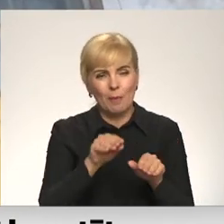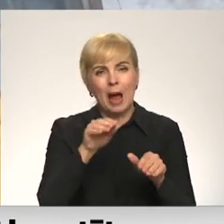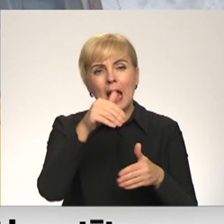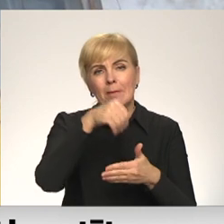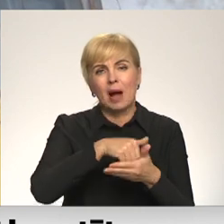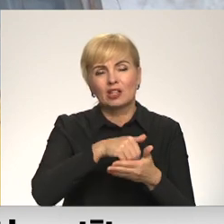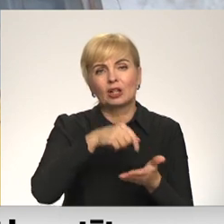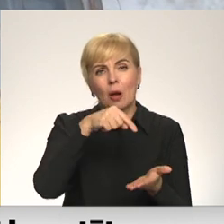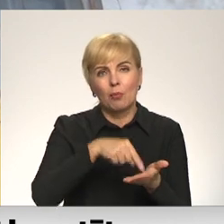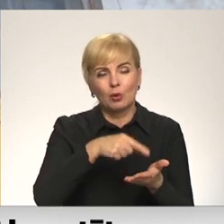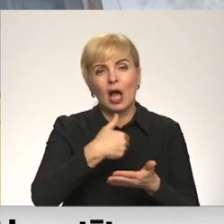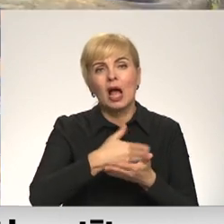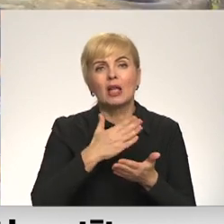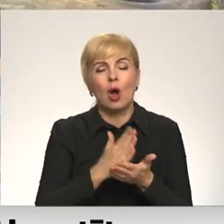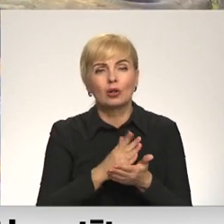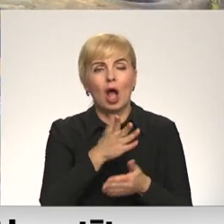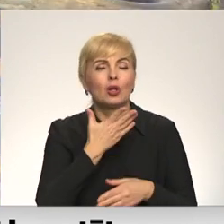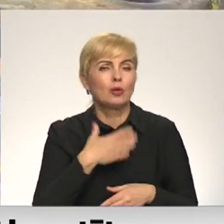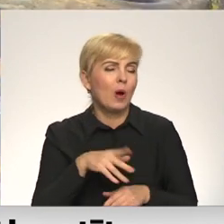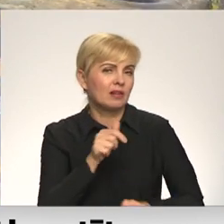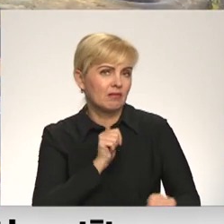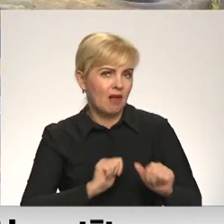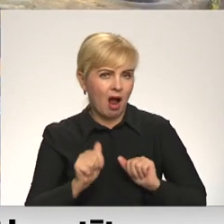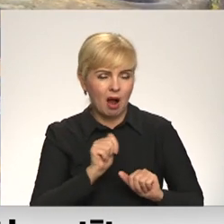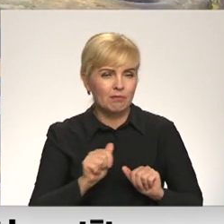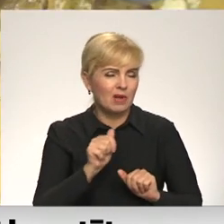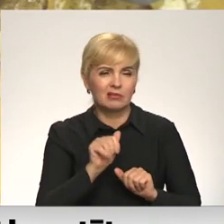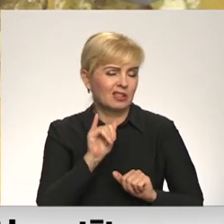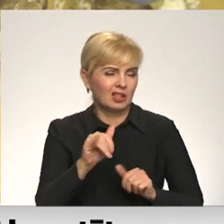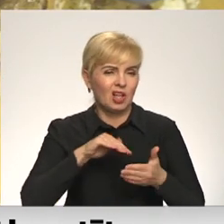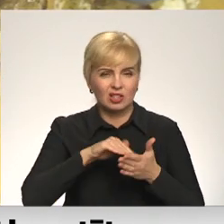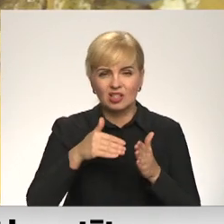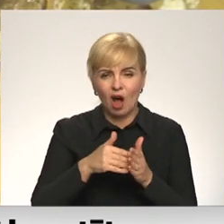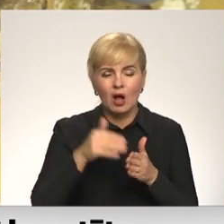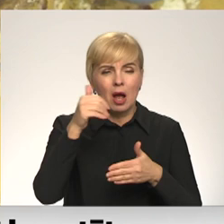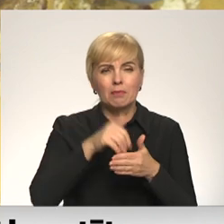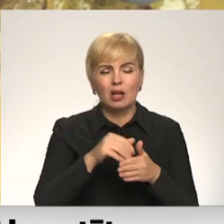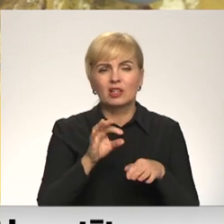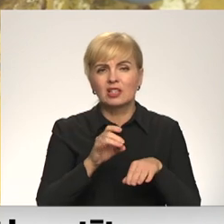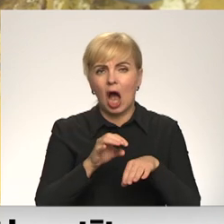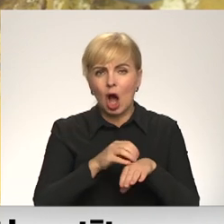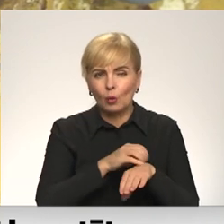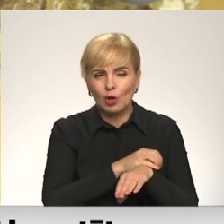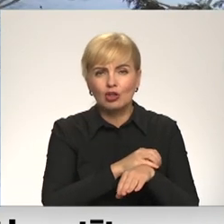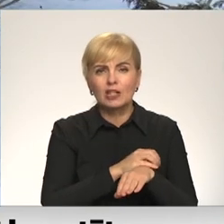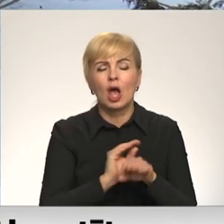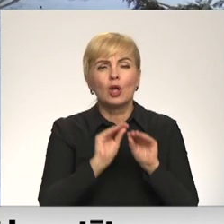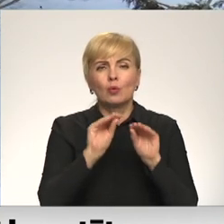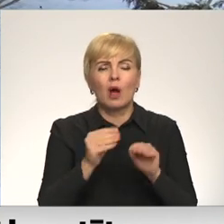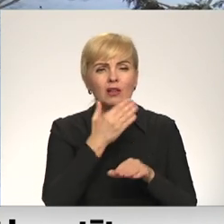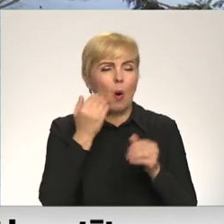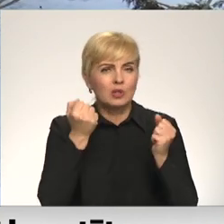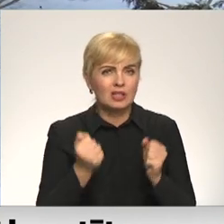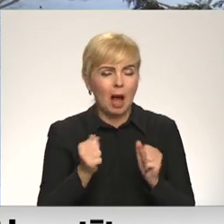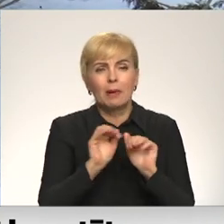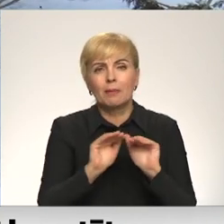paskastīšu punkti. Lielākā to daļa gan ir ļoti neapmierinošā stāvoklī. Paskastītes ir sarūsējušas, novietotas uz nestabila